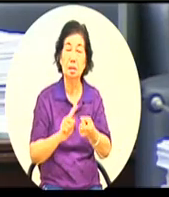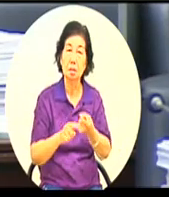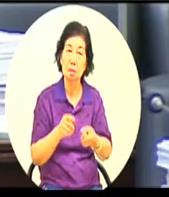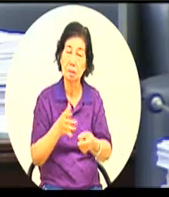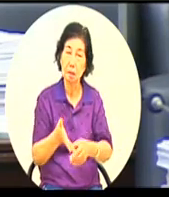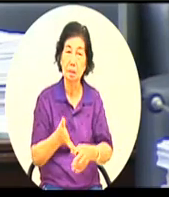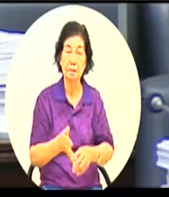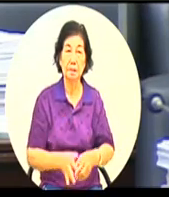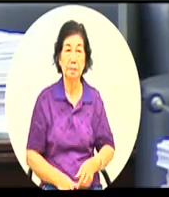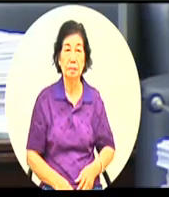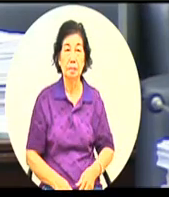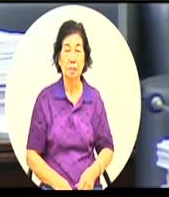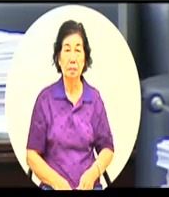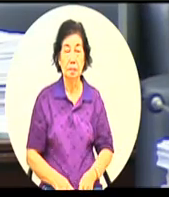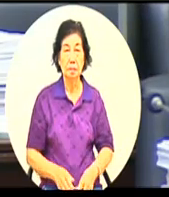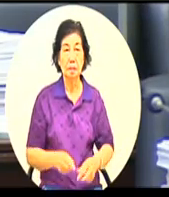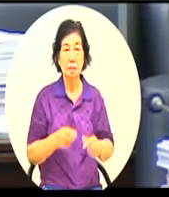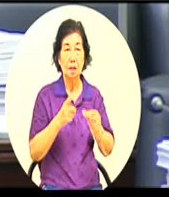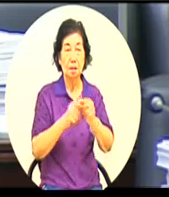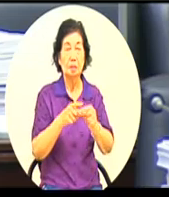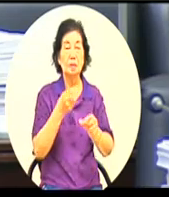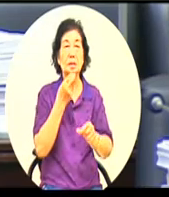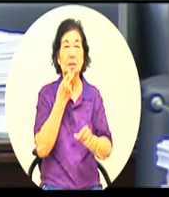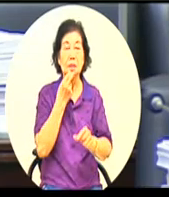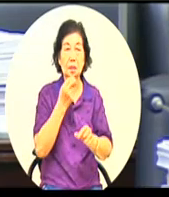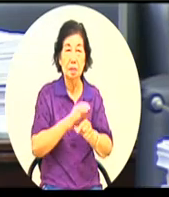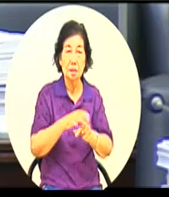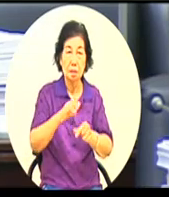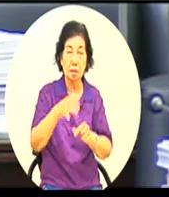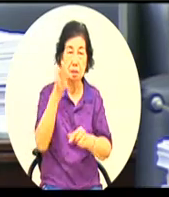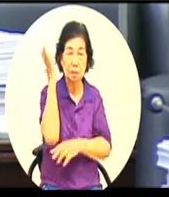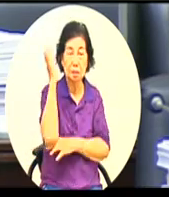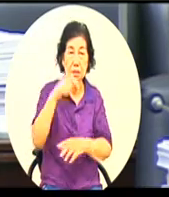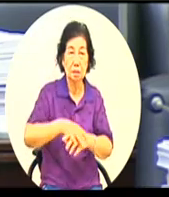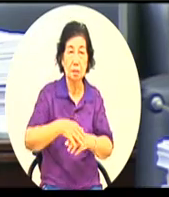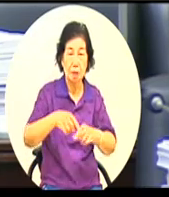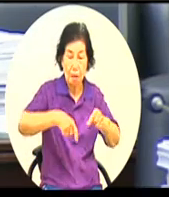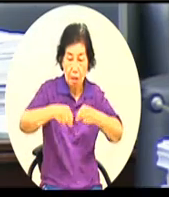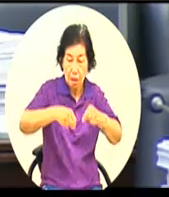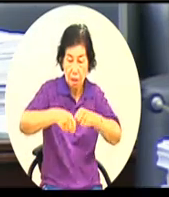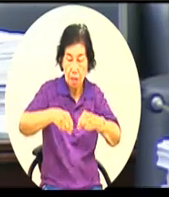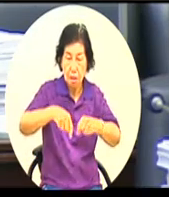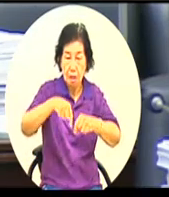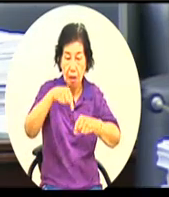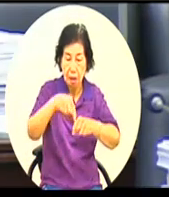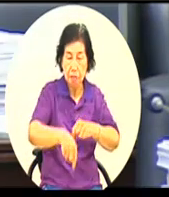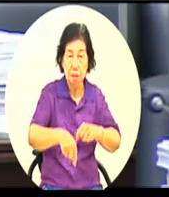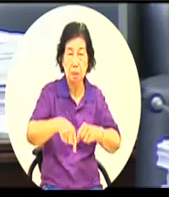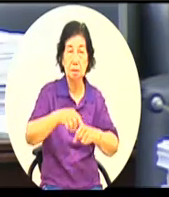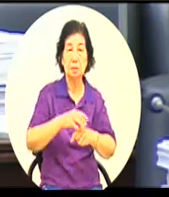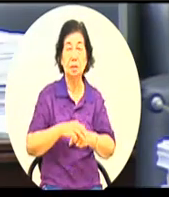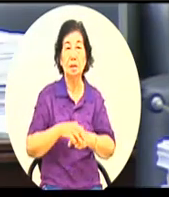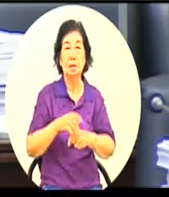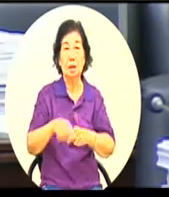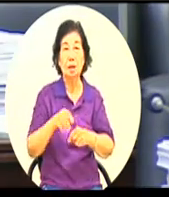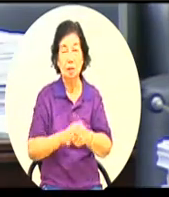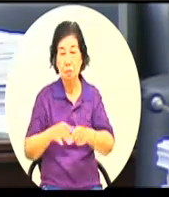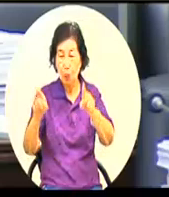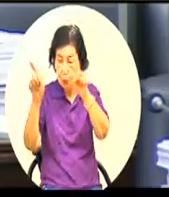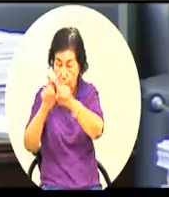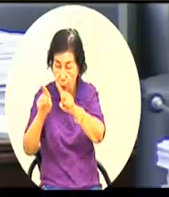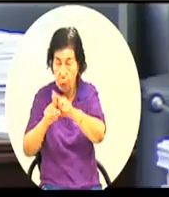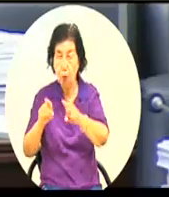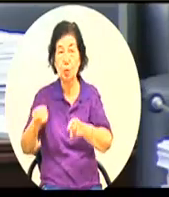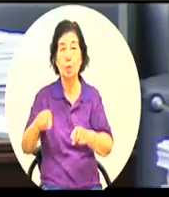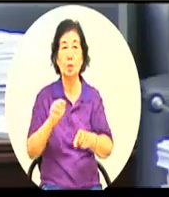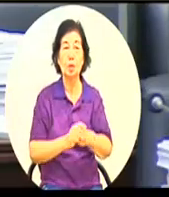中央的政策，你一定要遵守。我看你即摆你是比蔡英文更加伟大的，